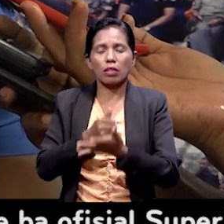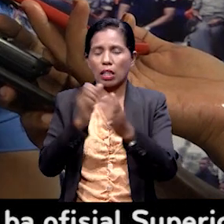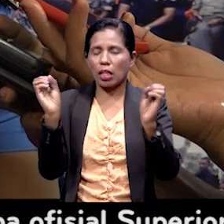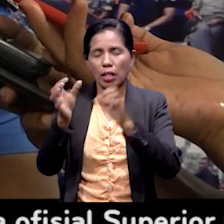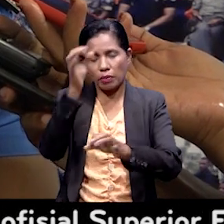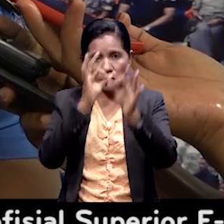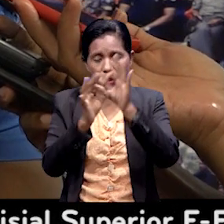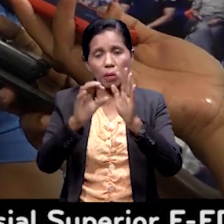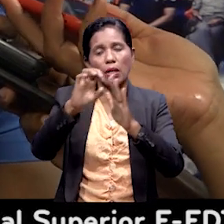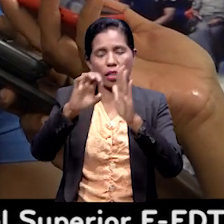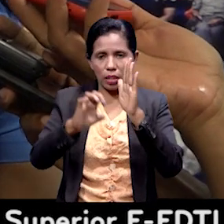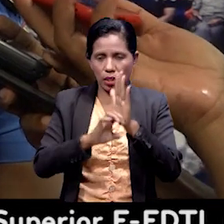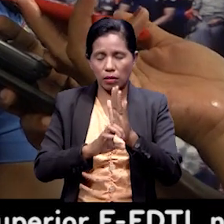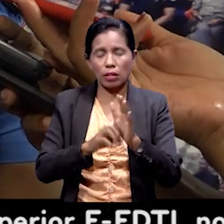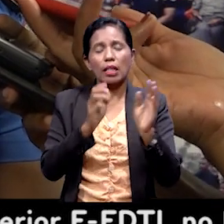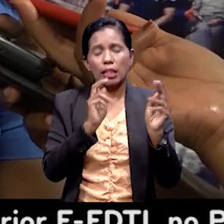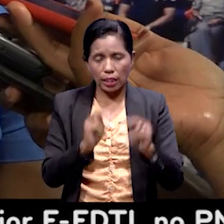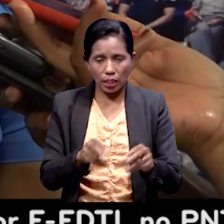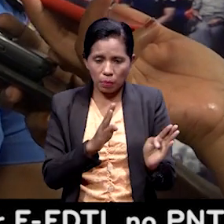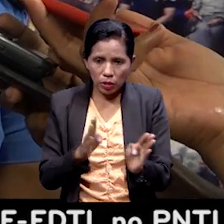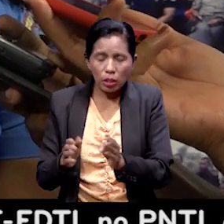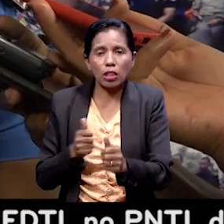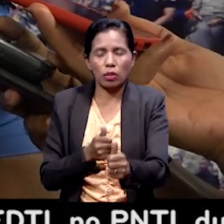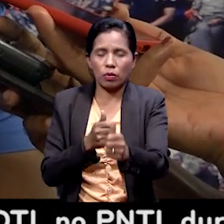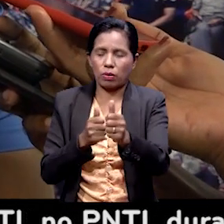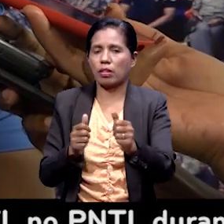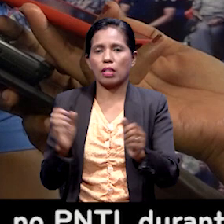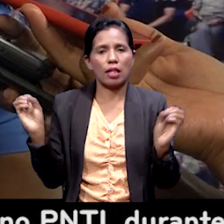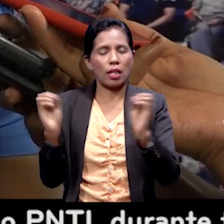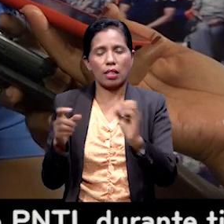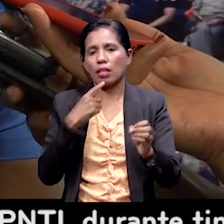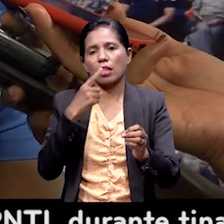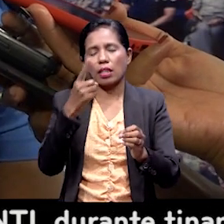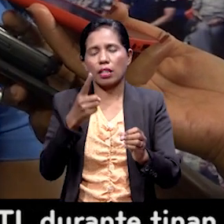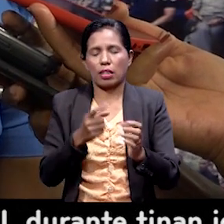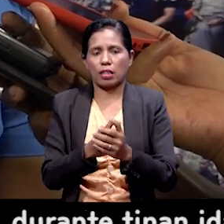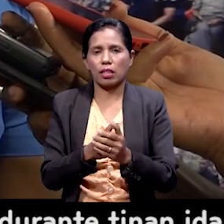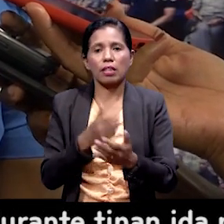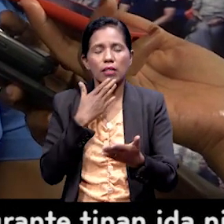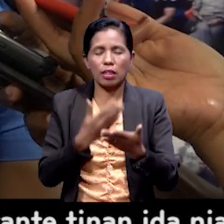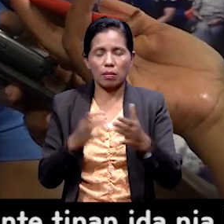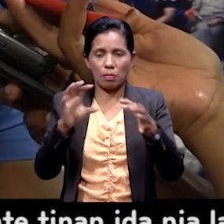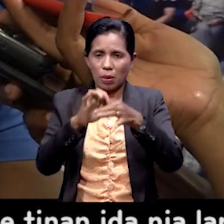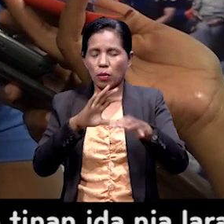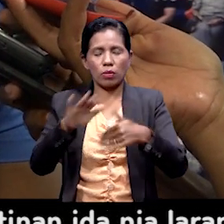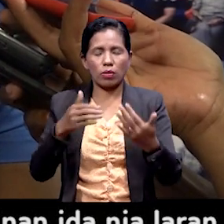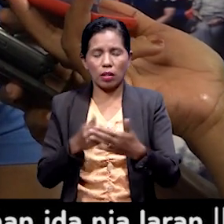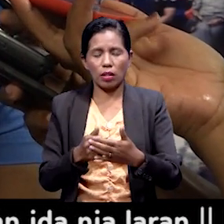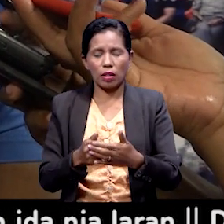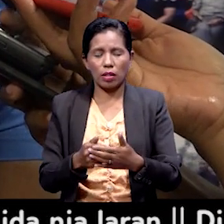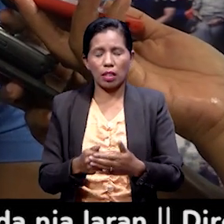dan nebe tahun ni tengkini proses tu tengkila anak pati nebe la iya toleransi bahwa member sih nebe maka bahwa ni a bahwa per misau